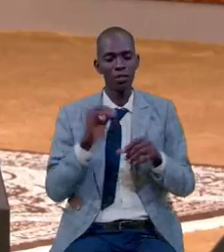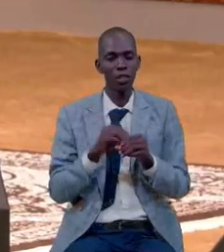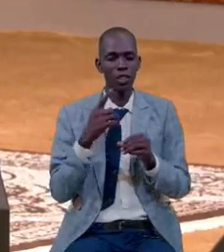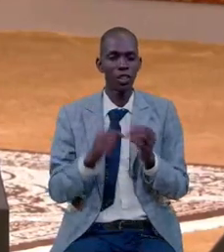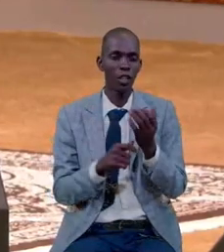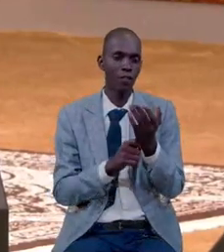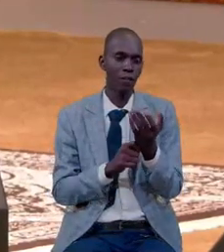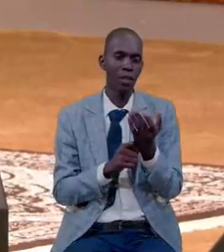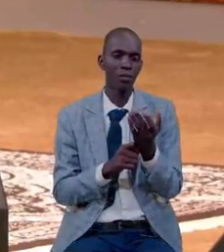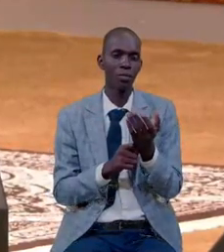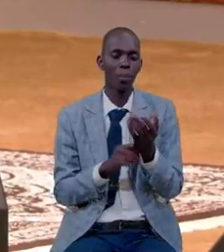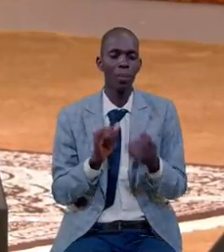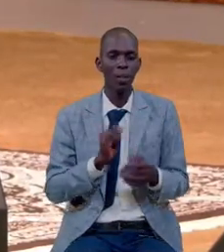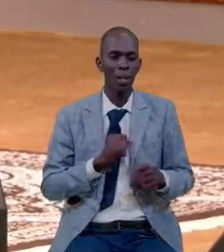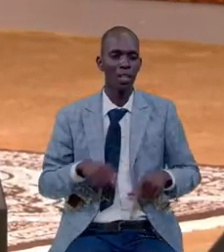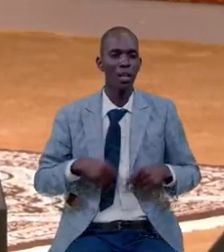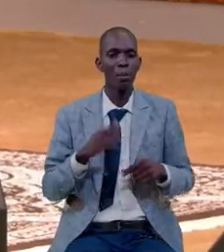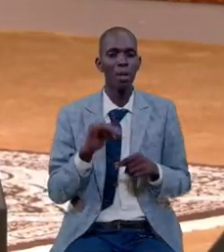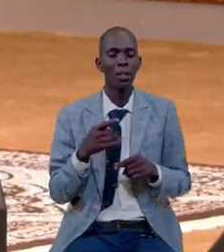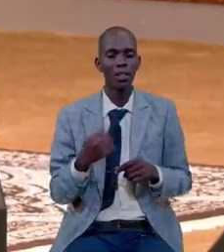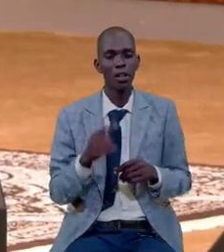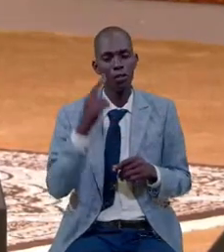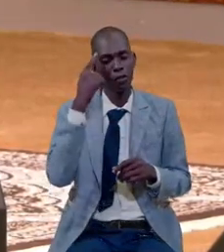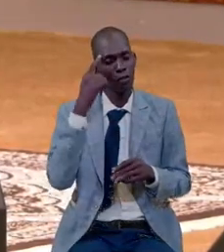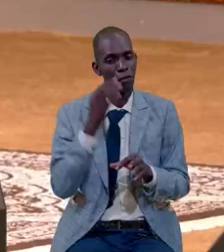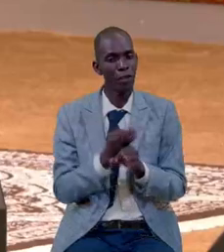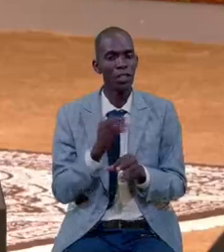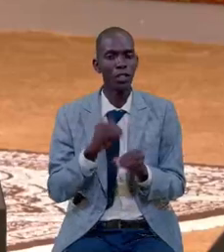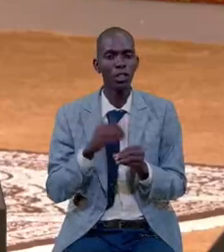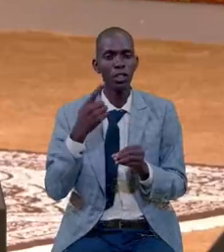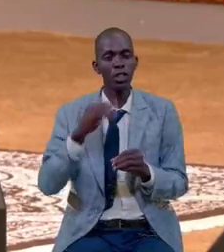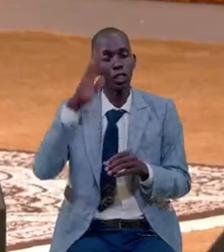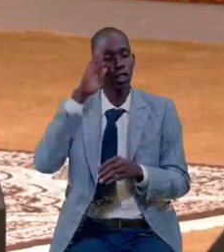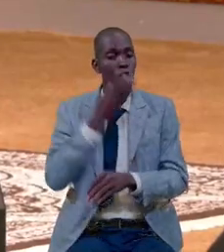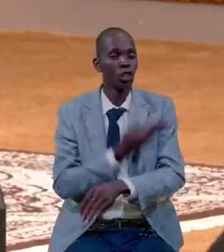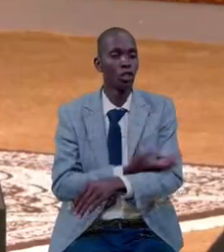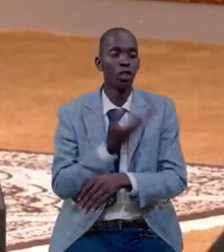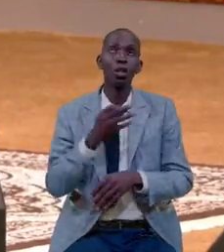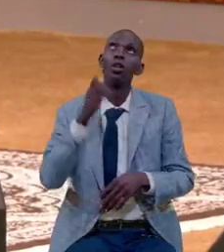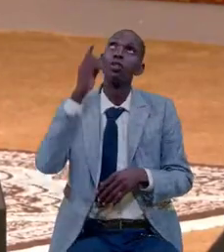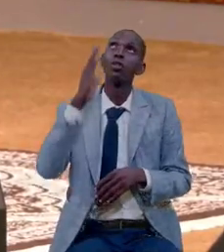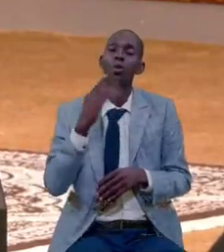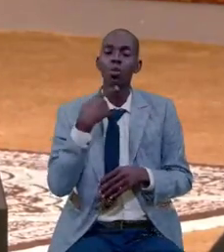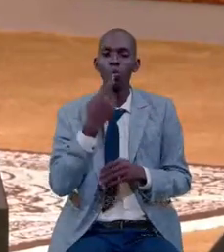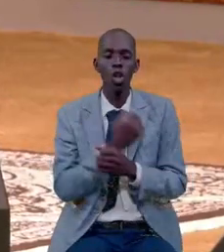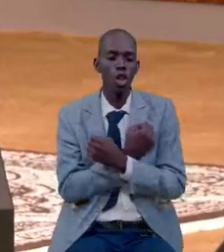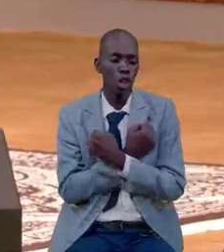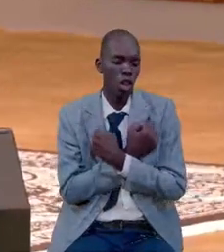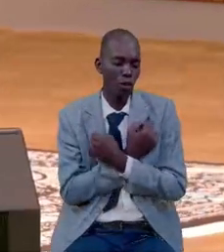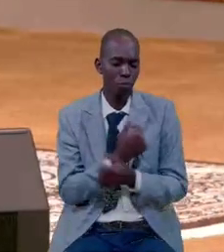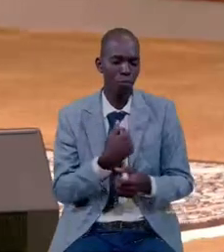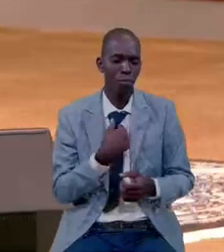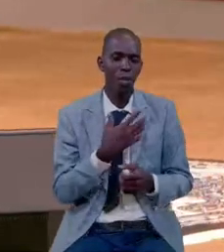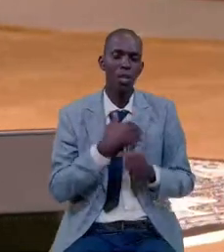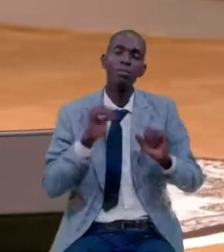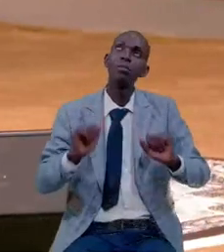je vis dans la foi au Fils de Dieu qui m'a aimé et qui s'est livré lui-même